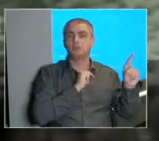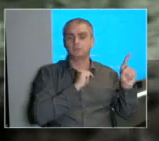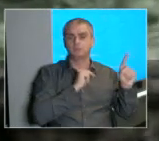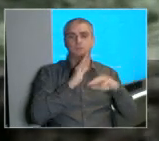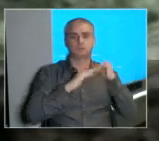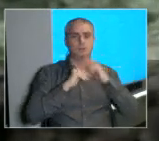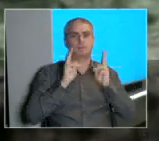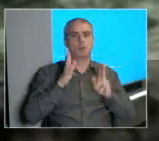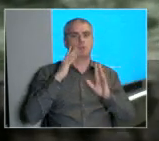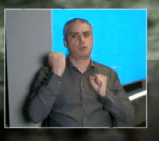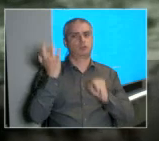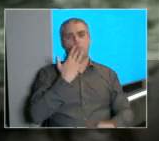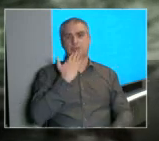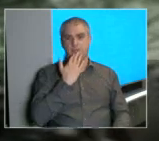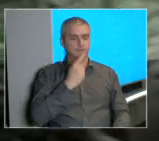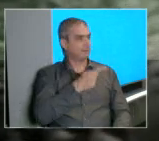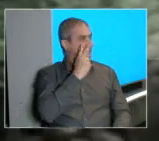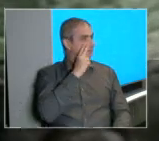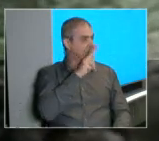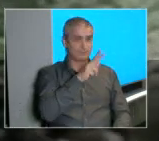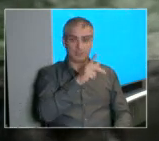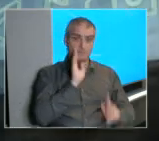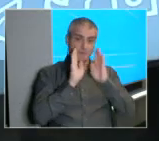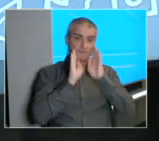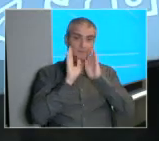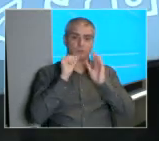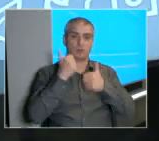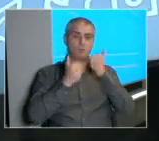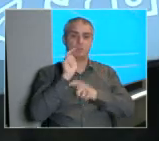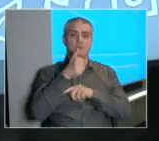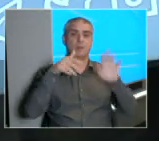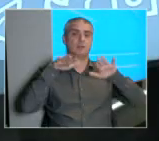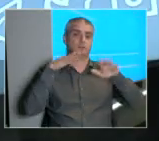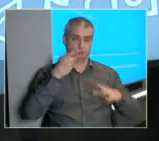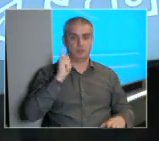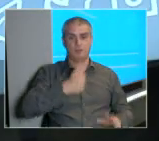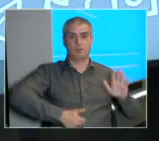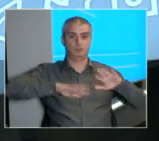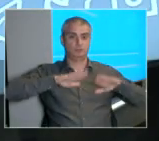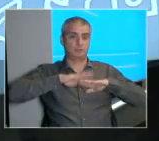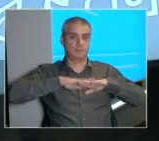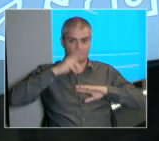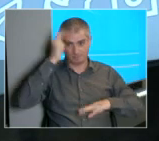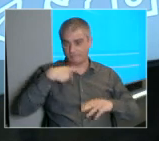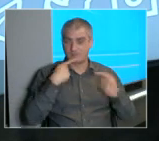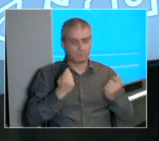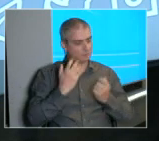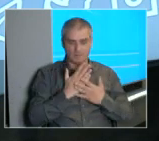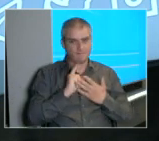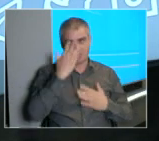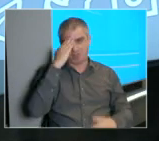נבנות יכולות קשות מאוד נגדנו. כן, אם מסתכלים בלייבים בפייסבוק של מועמדים לרשות הממשלה, שהם גם ראש ממשלה מכהן, אז מבינים שהפרסומים כבר לא